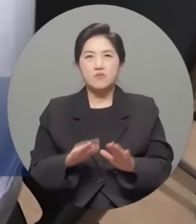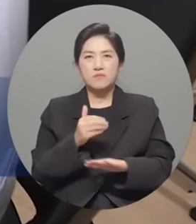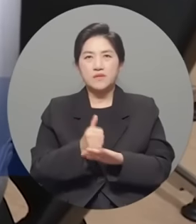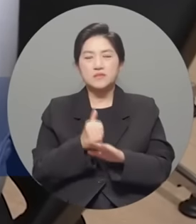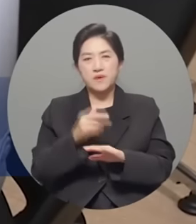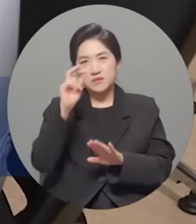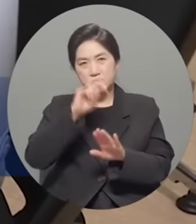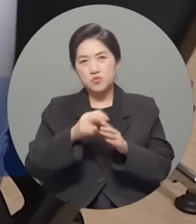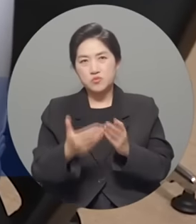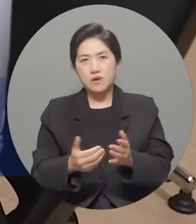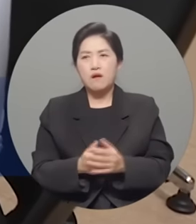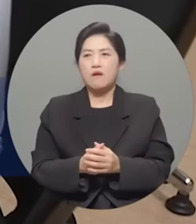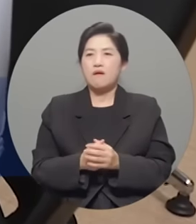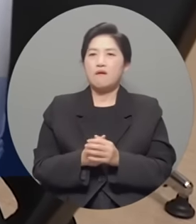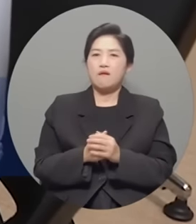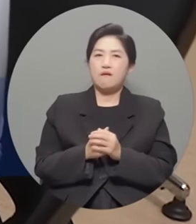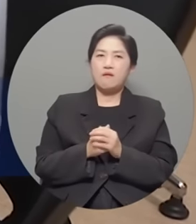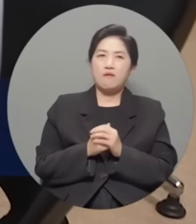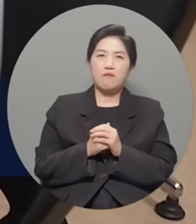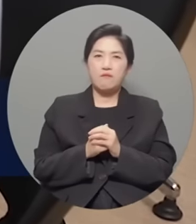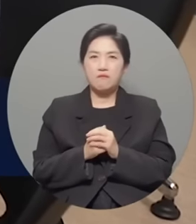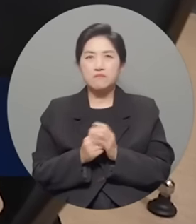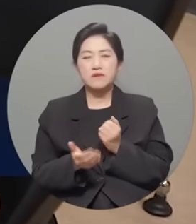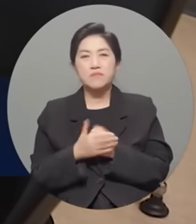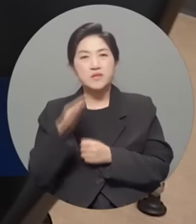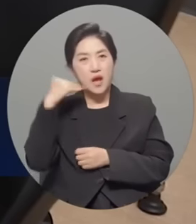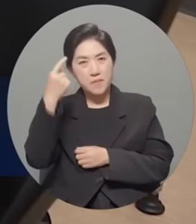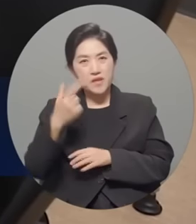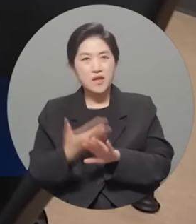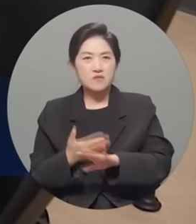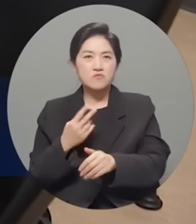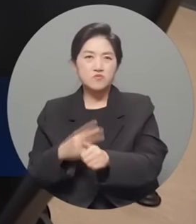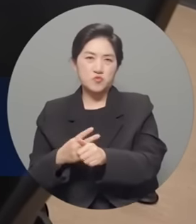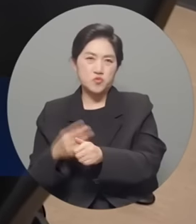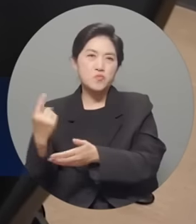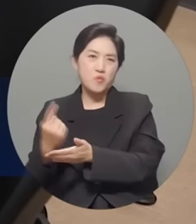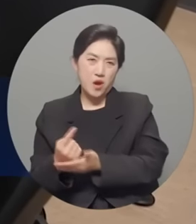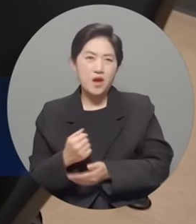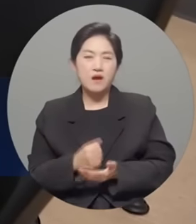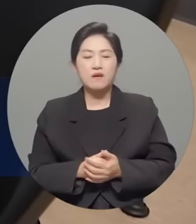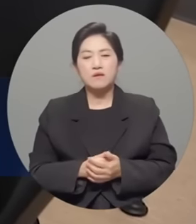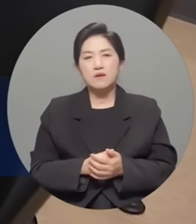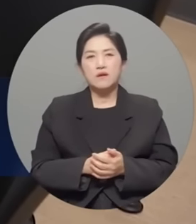마지막이에요. 아, 그래요? 그래서 다음번에는 다른 교수님이 봐줄 거예요. 이렇게 예약을 해드리고. 아, 아쉽네.